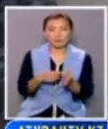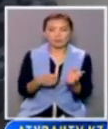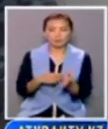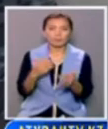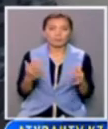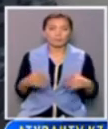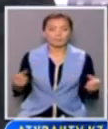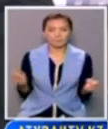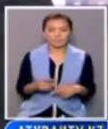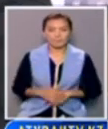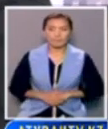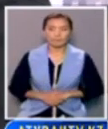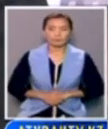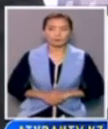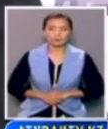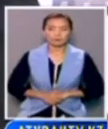в рамках закона